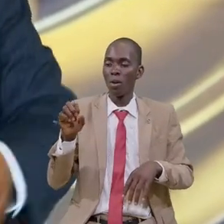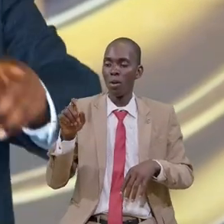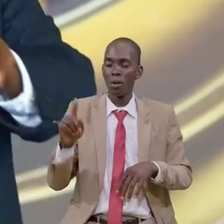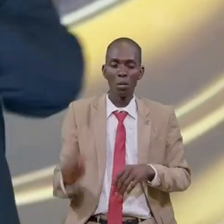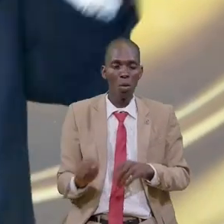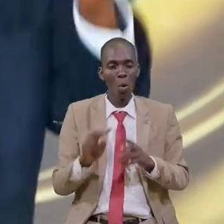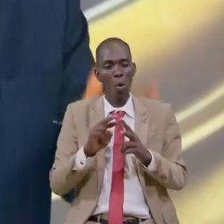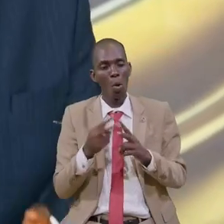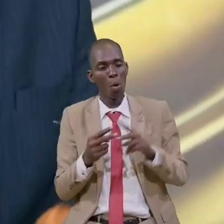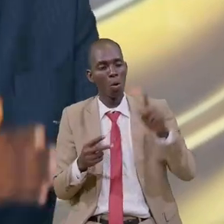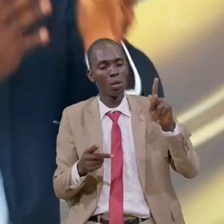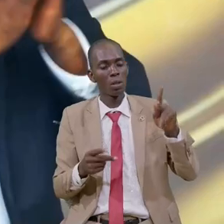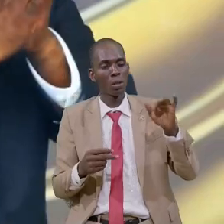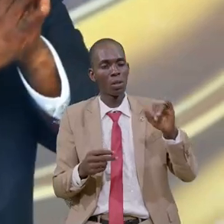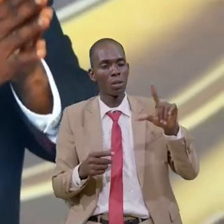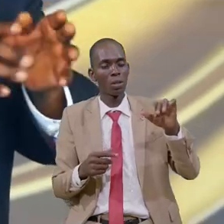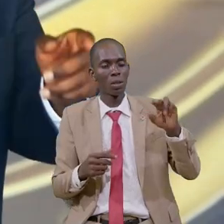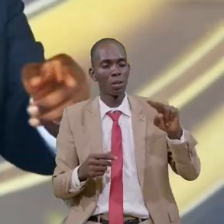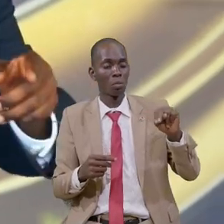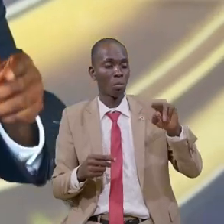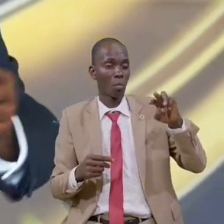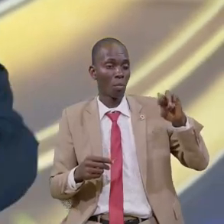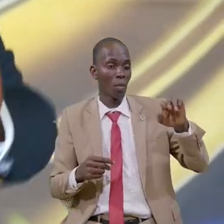allons t'attraper, nous allons le détruire.